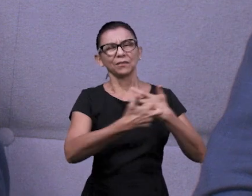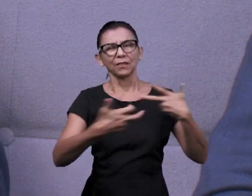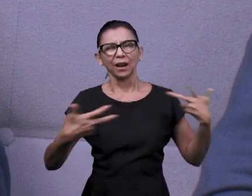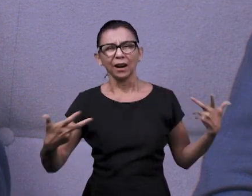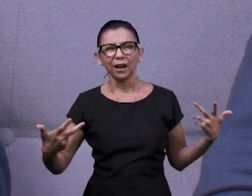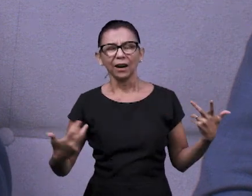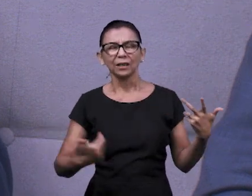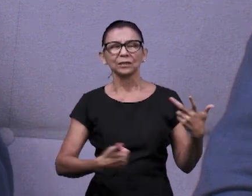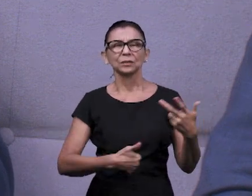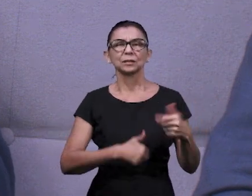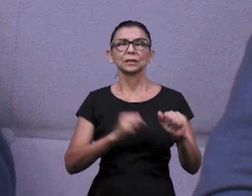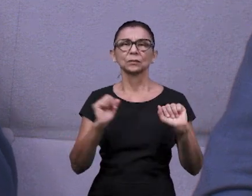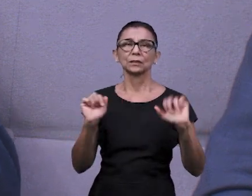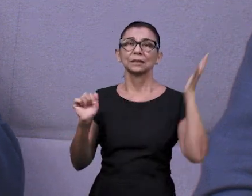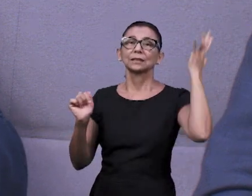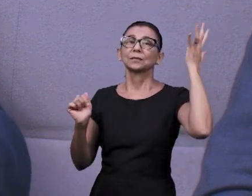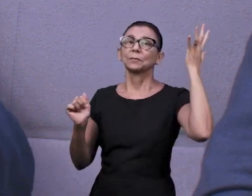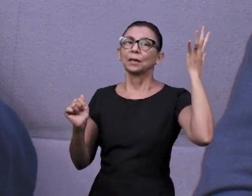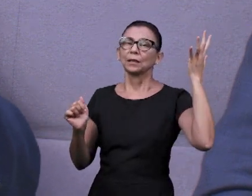historiques